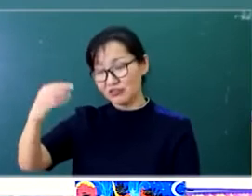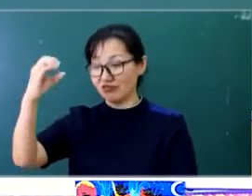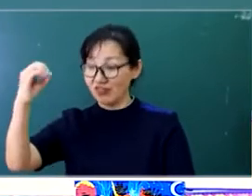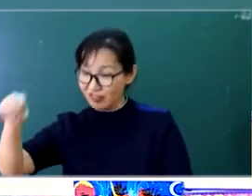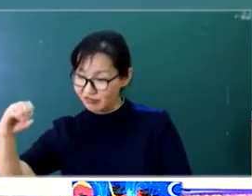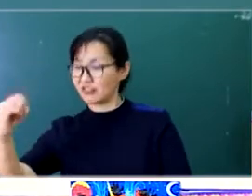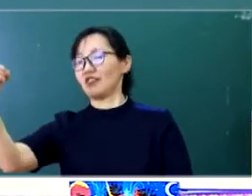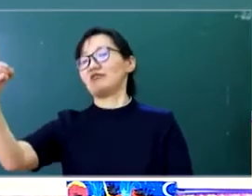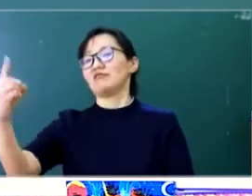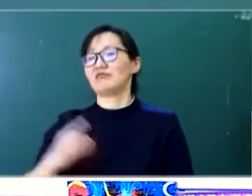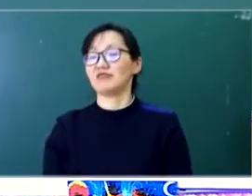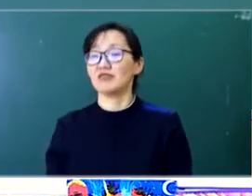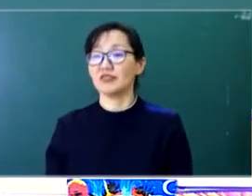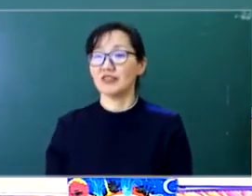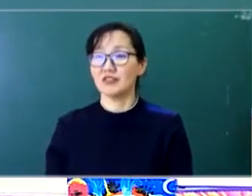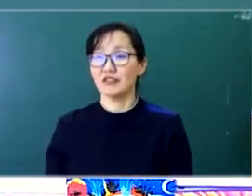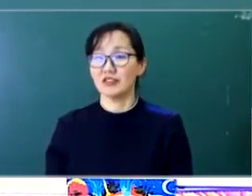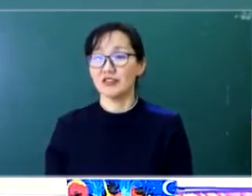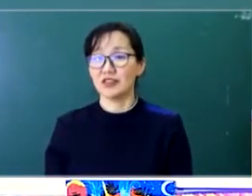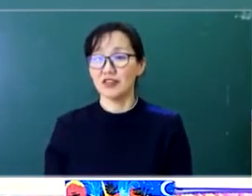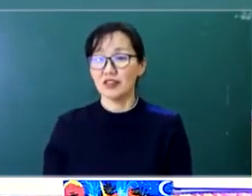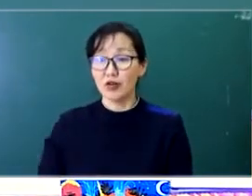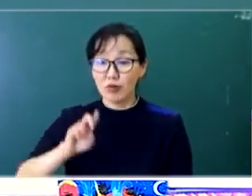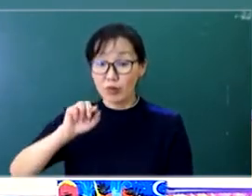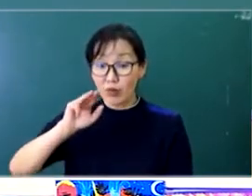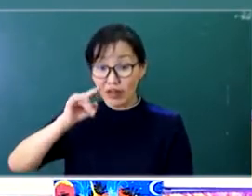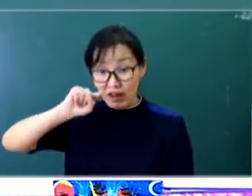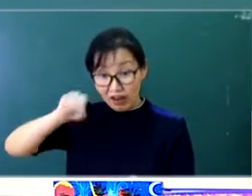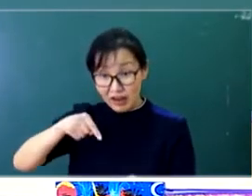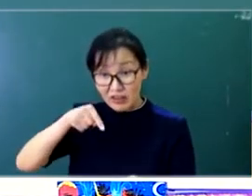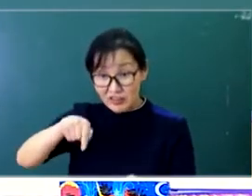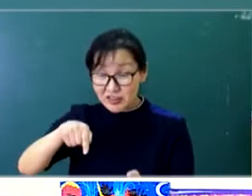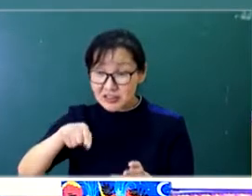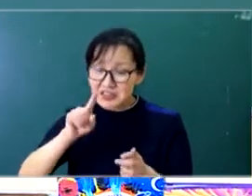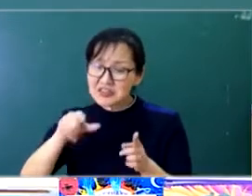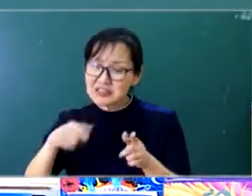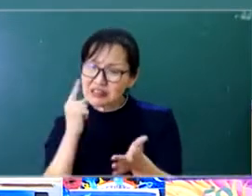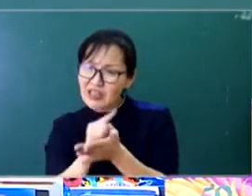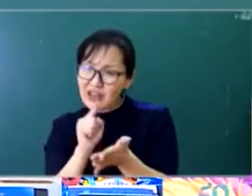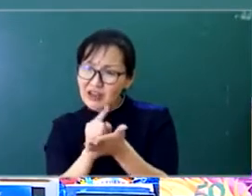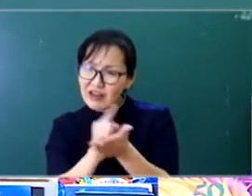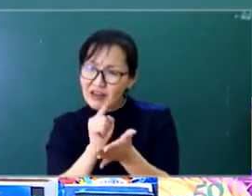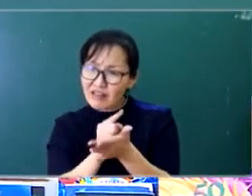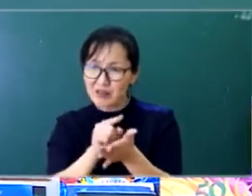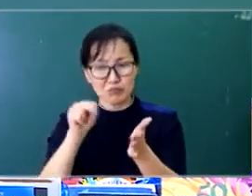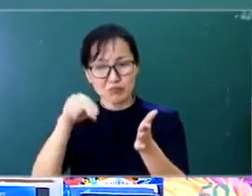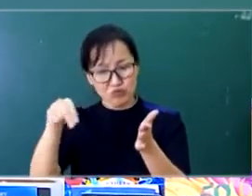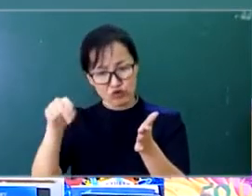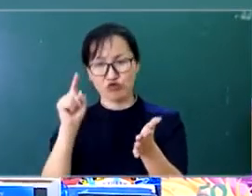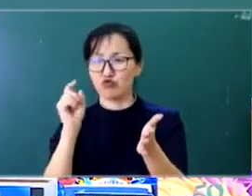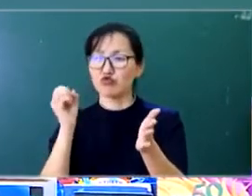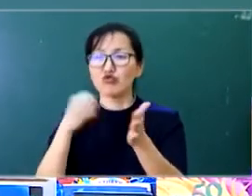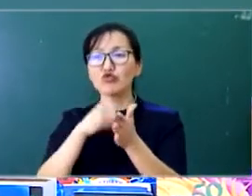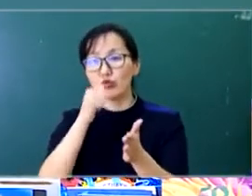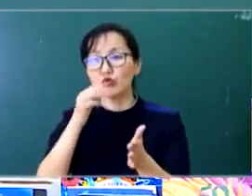орнуудыг бүхэл тоон дээр тэгэр тавьдаг. За тэгвэл гэж бичиж болно. За бутархан хэсгүүд бүгд тэг байгаа